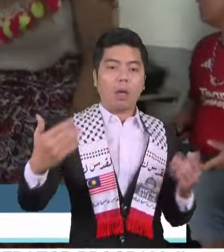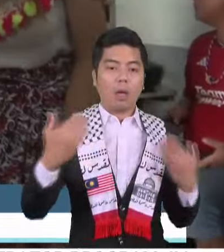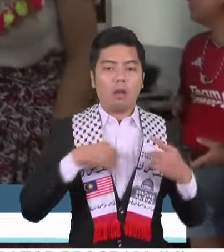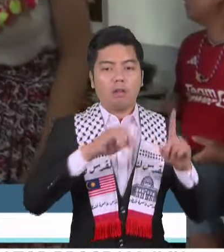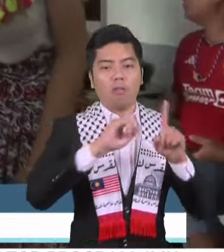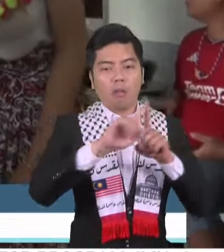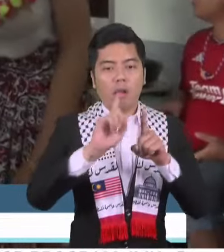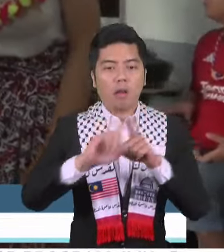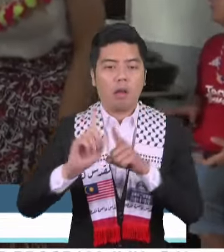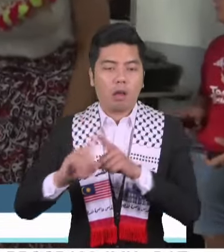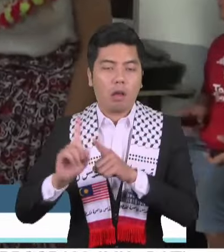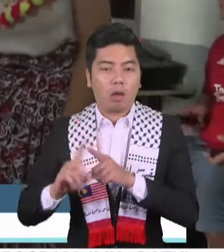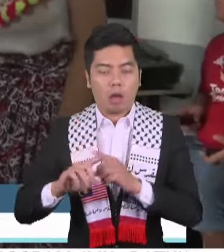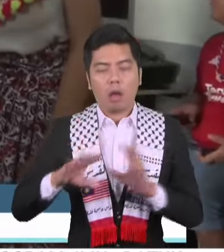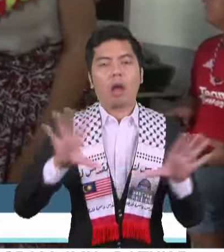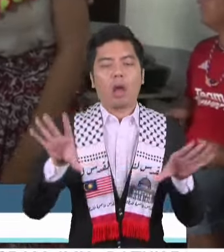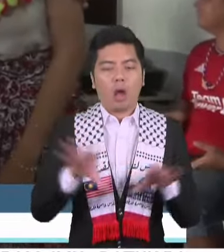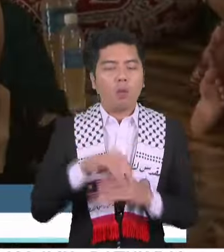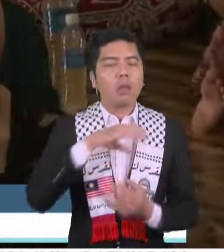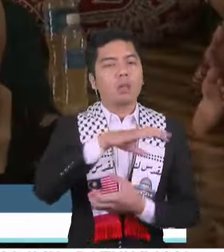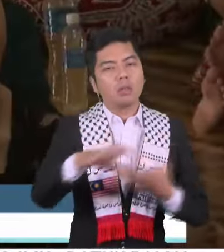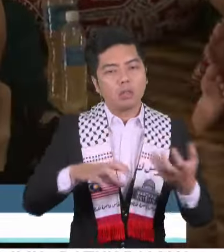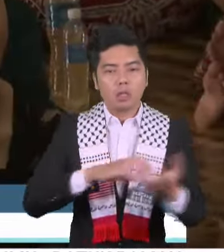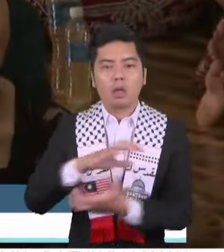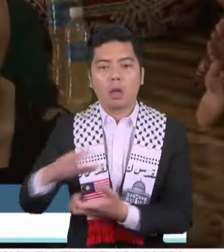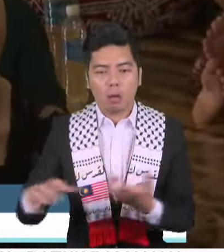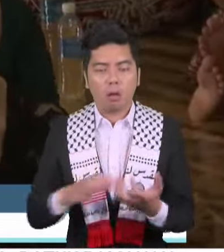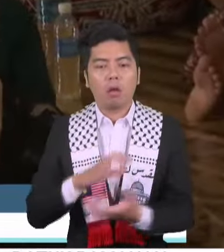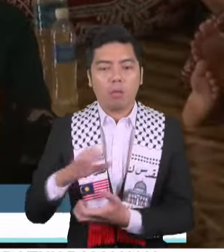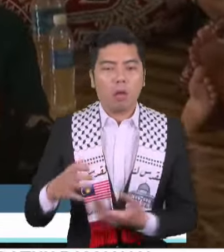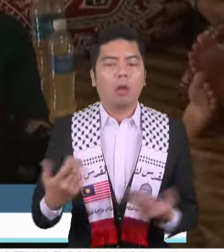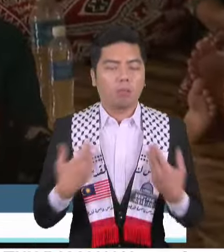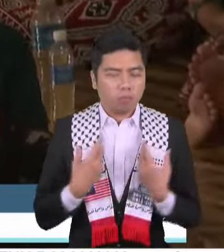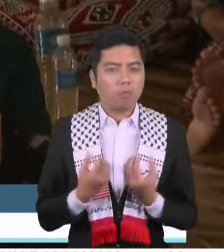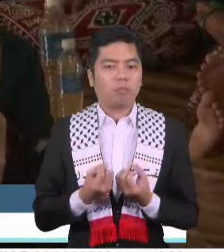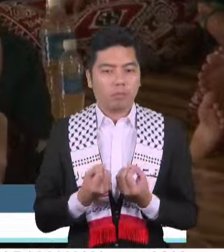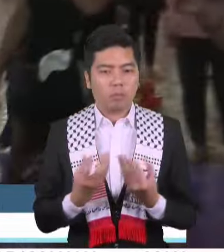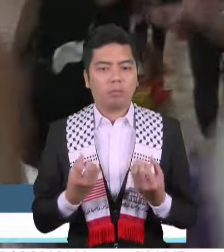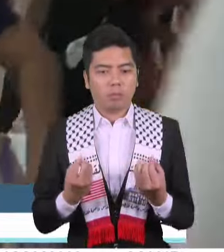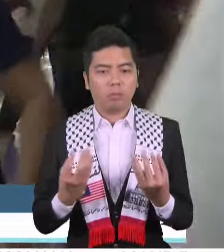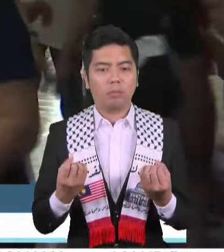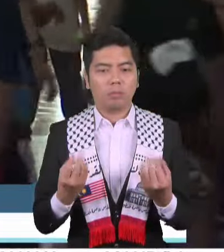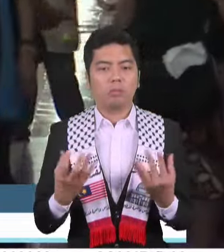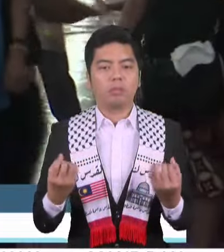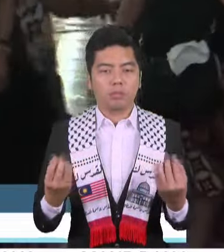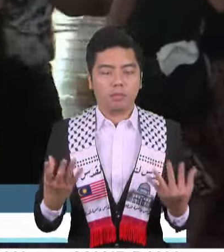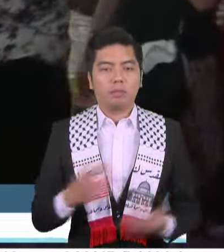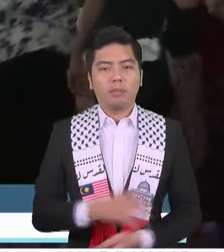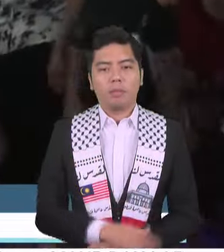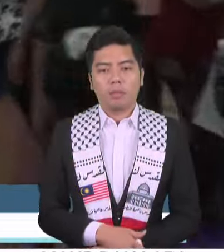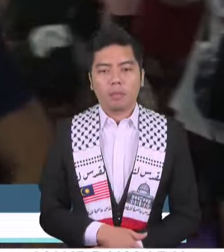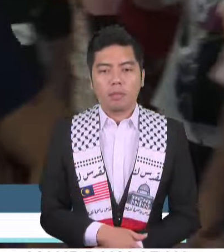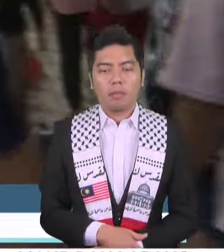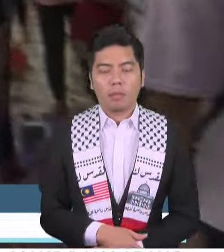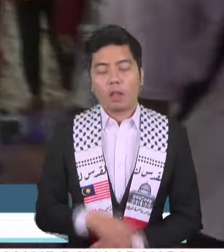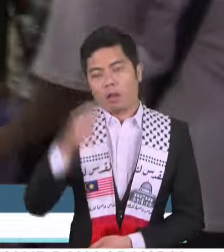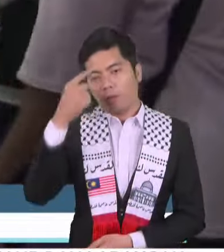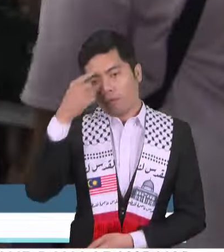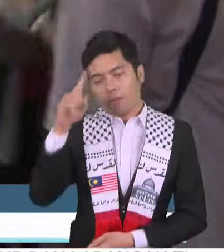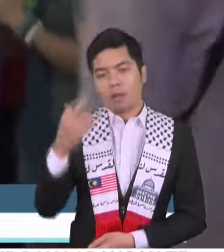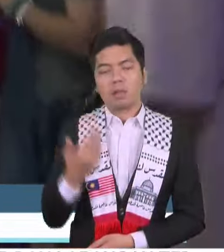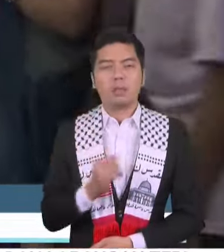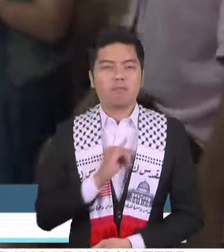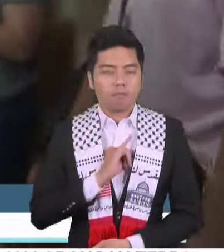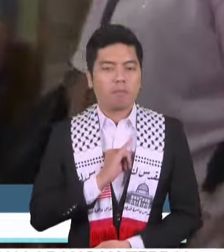berbagai kahwin campur, memang banyak, memang meriah lah. Bagi saya